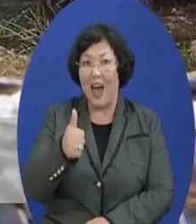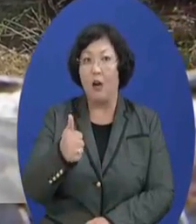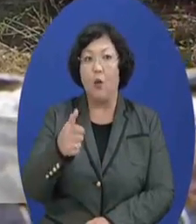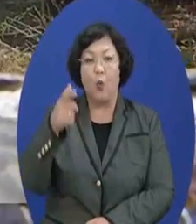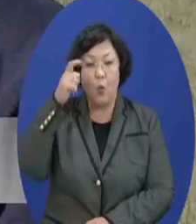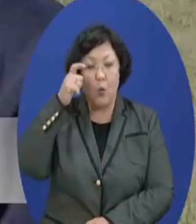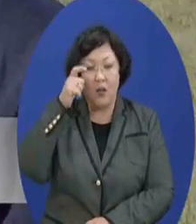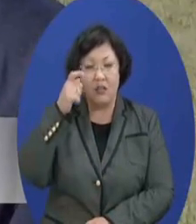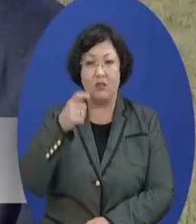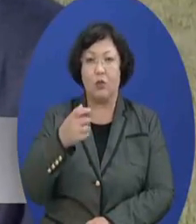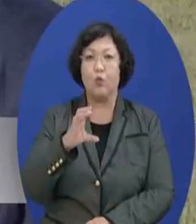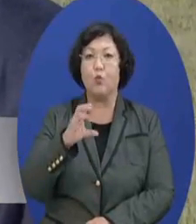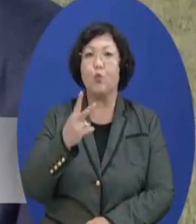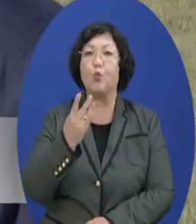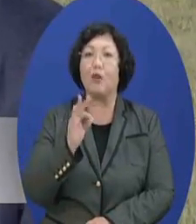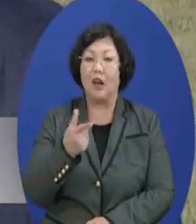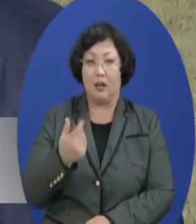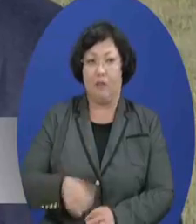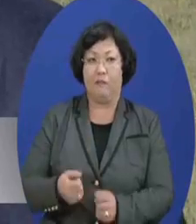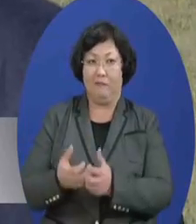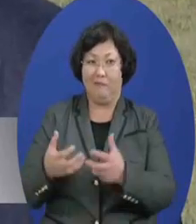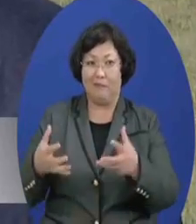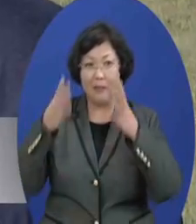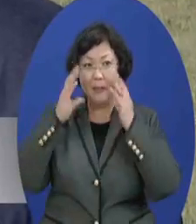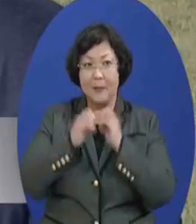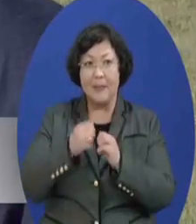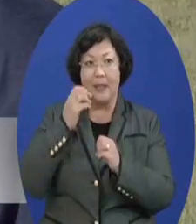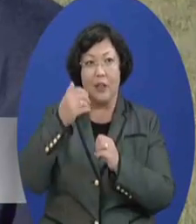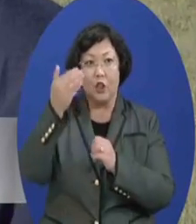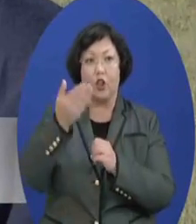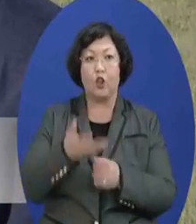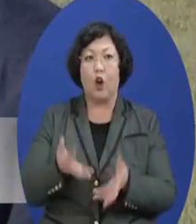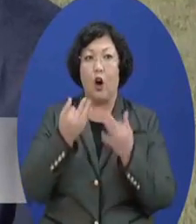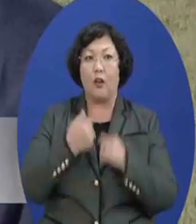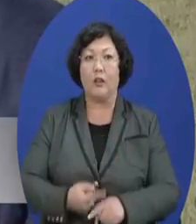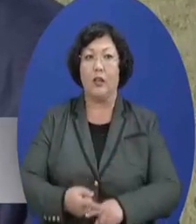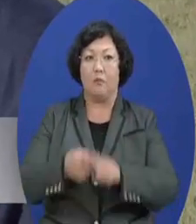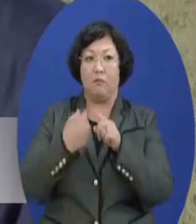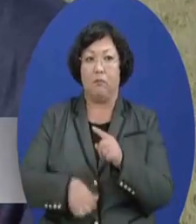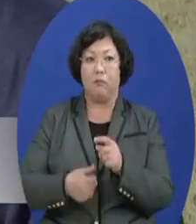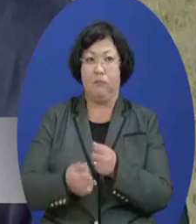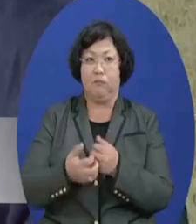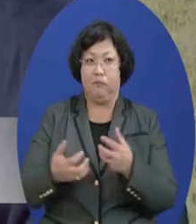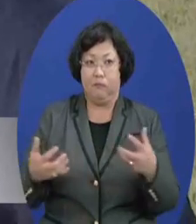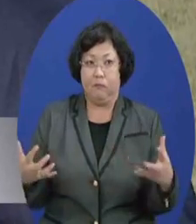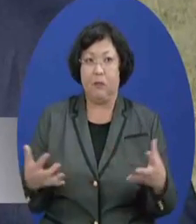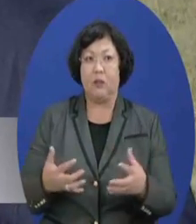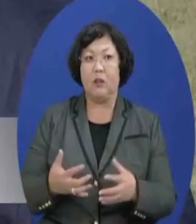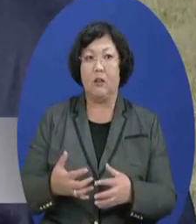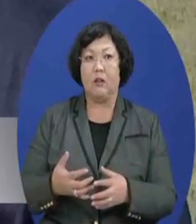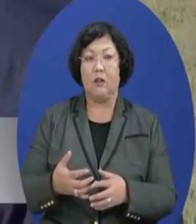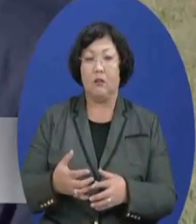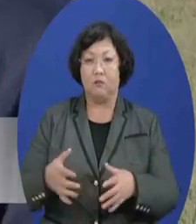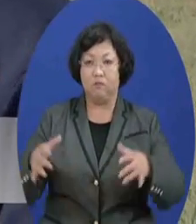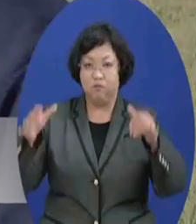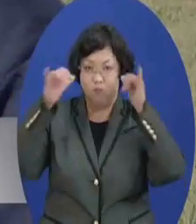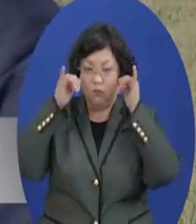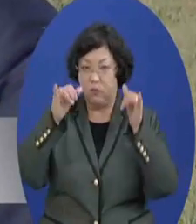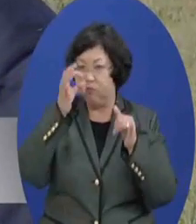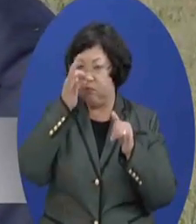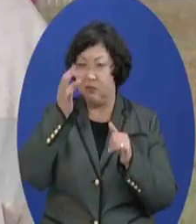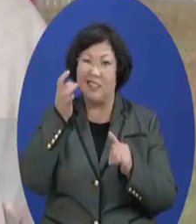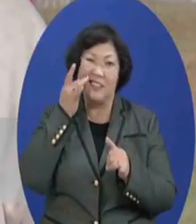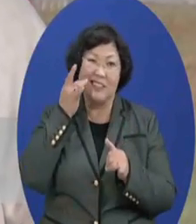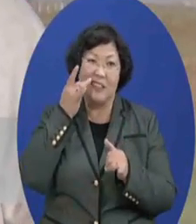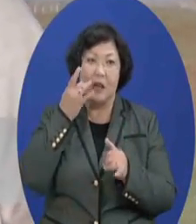сүргээ байгуулж байна. За ингээд цаашид бол энд тоог нэмэгдүүлээд өсгөж өрчүүлээд ийм үржлийн одоо бохнуудыг бол бусад суманд одоо